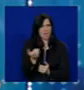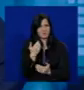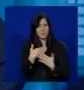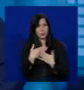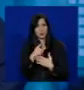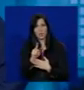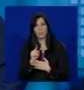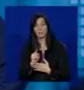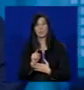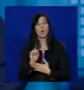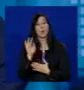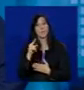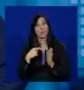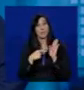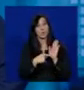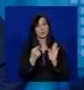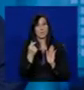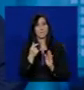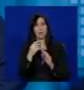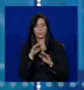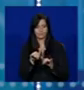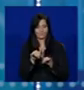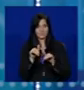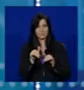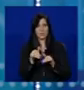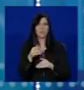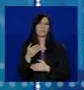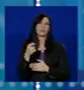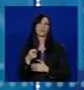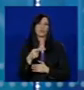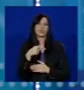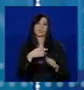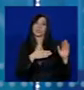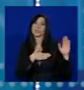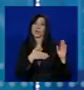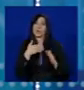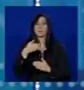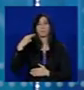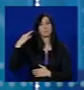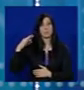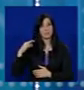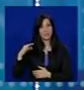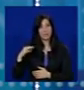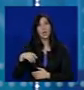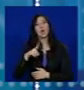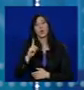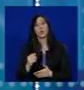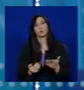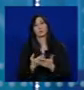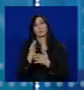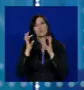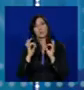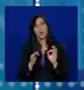по въпроса, ако бяхте показали малко смирение пред това, че сте произнесъл клетва пред президента, в която започва